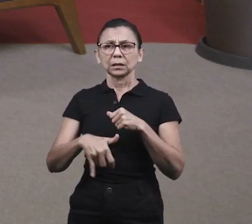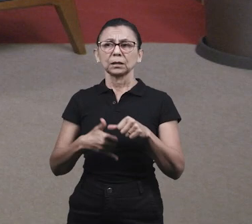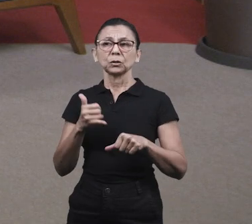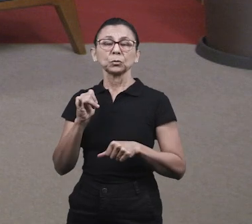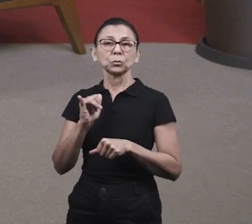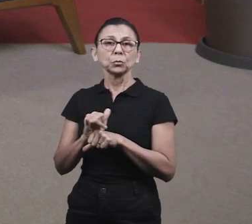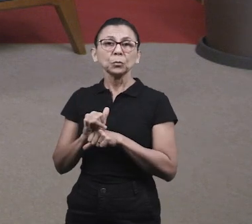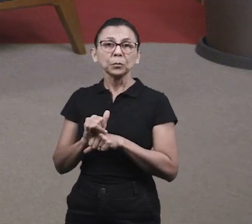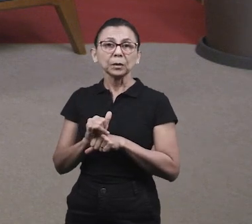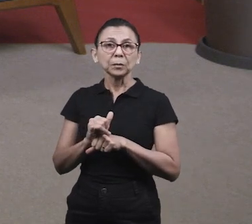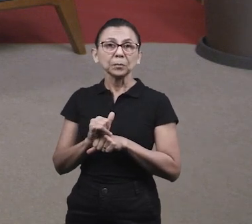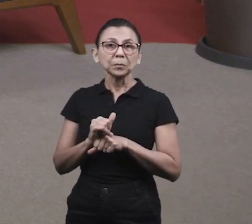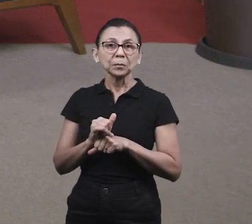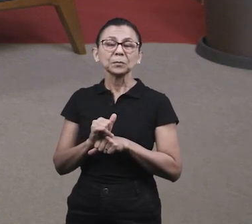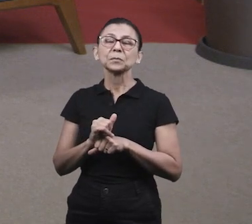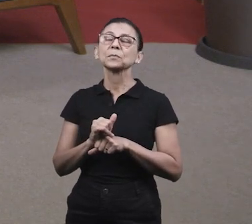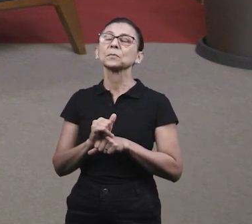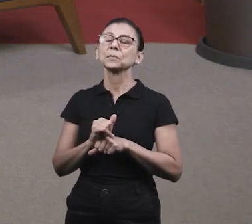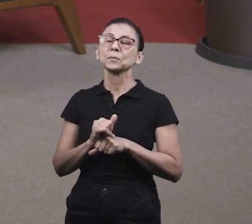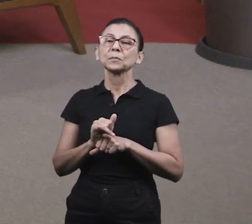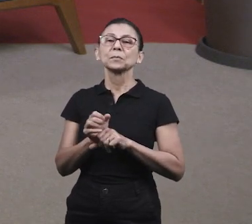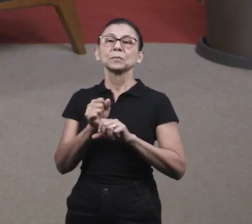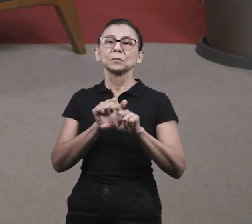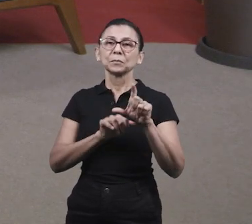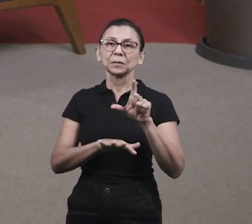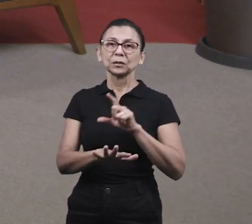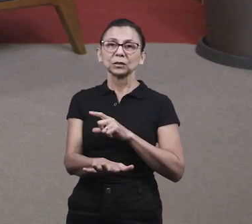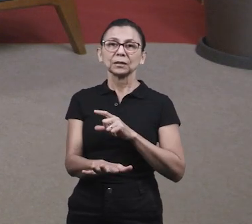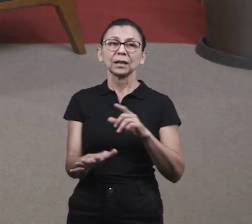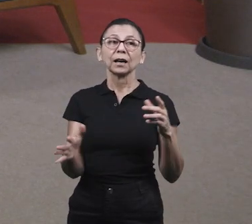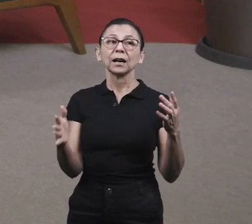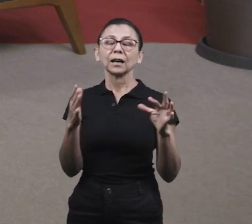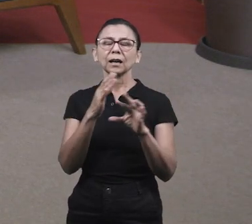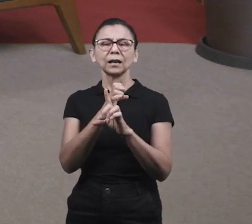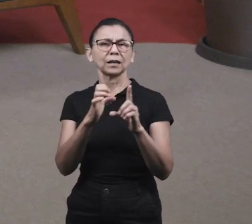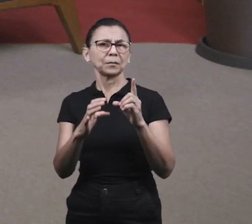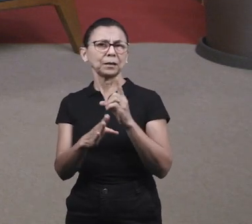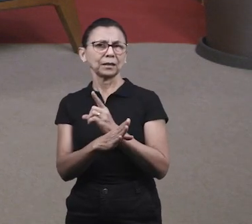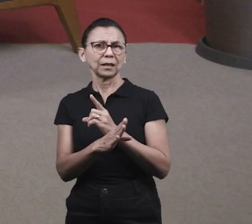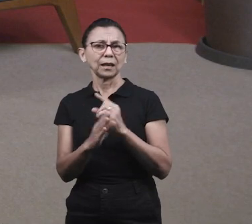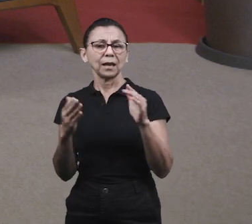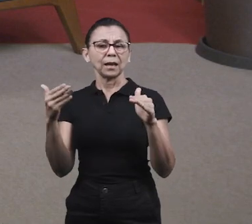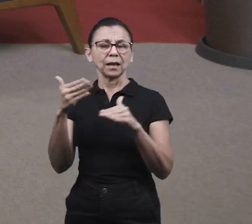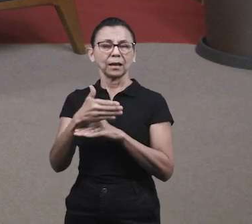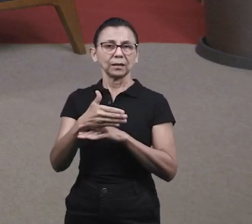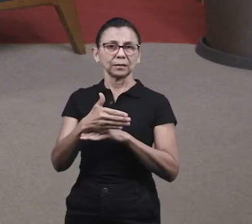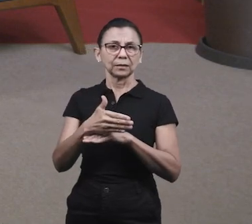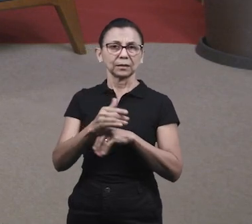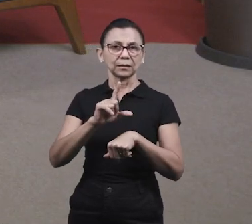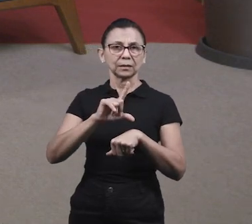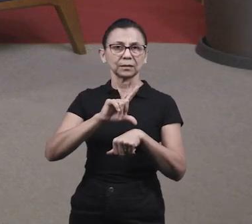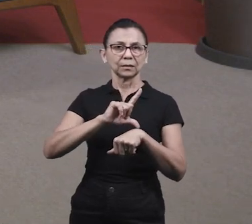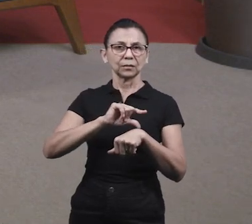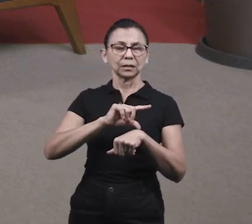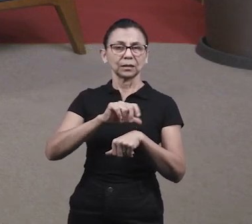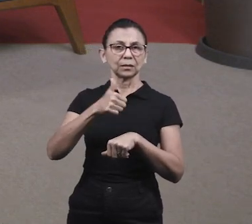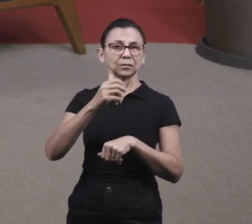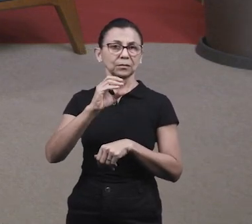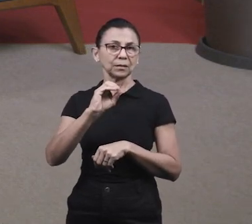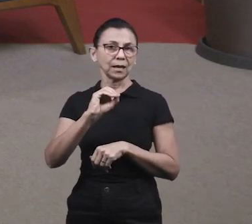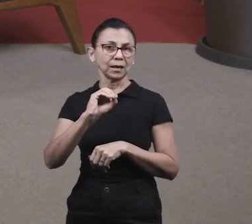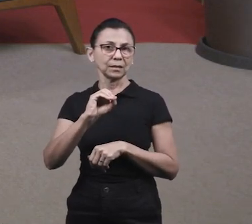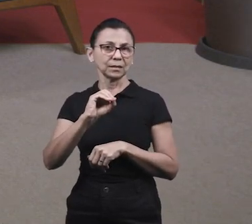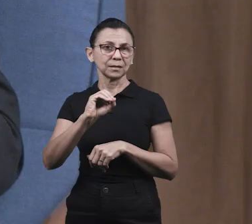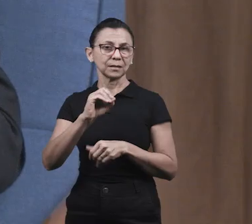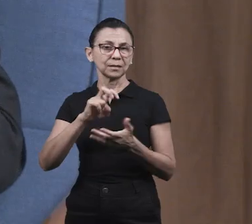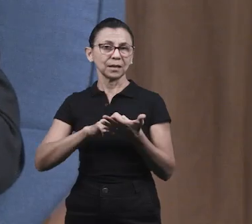programmation. C'est spécial, l'école biblique dominicale qui est diffusée tous les dimanches à 10 heures du